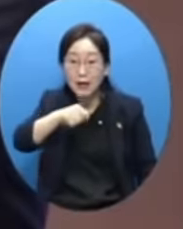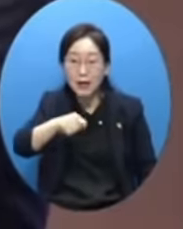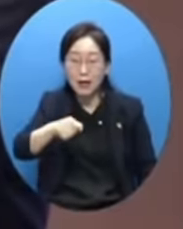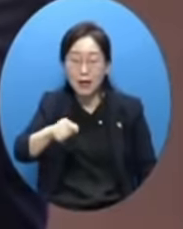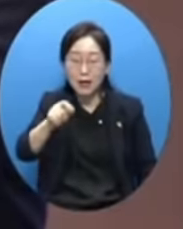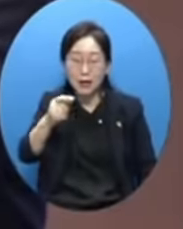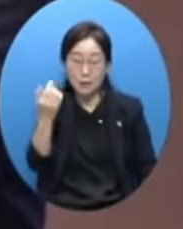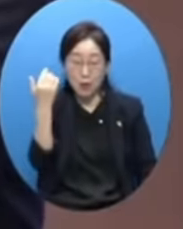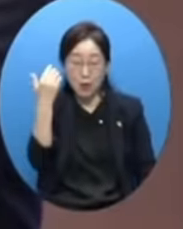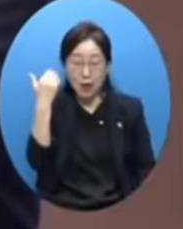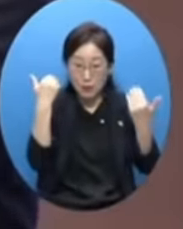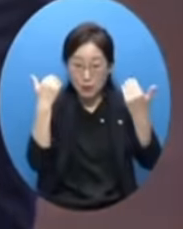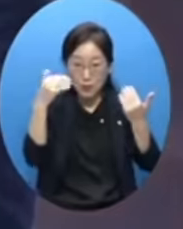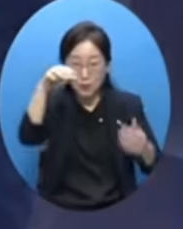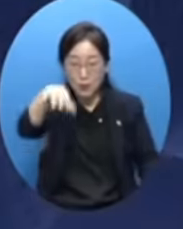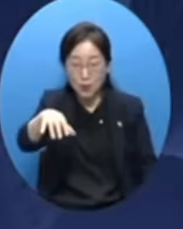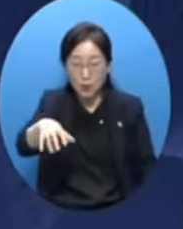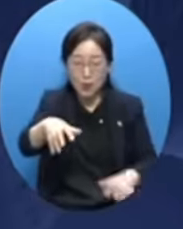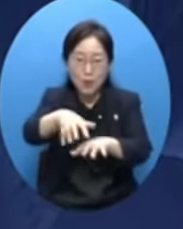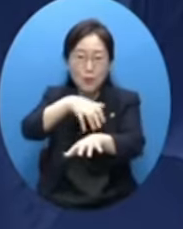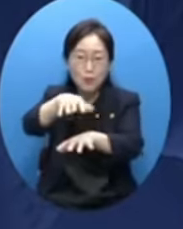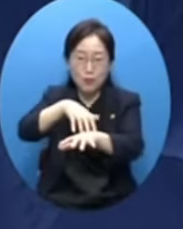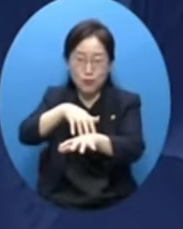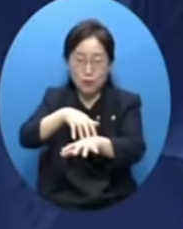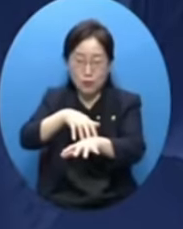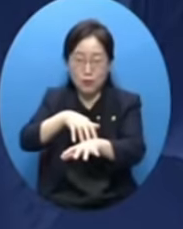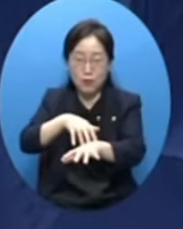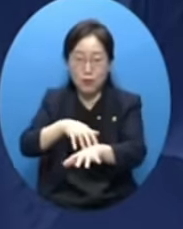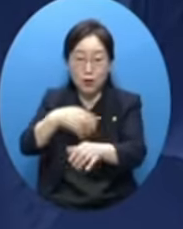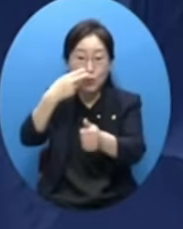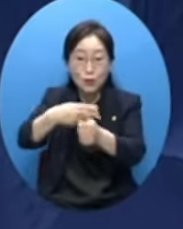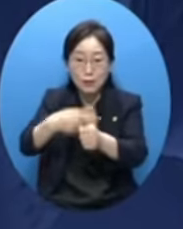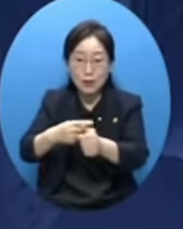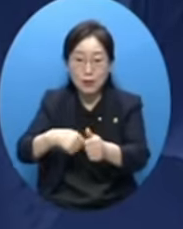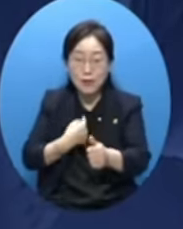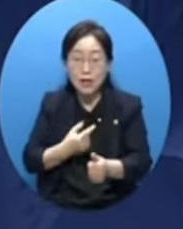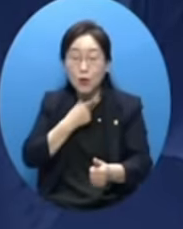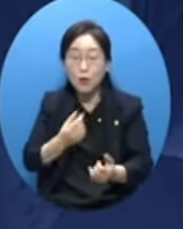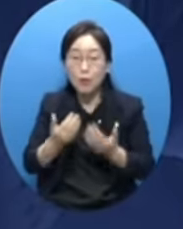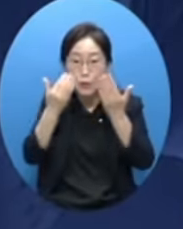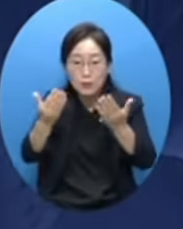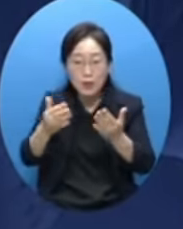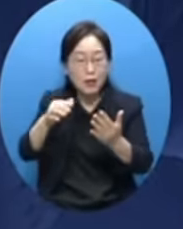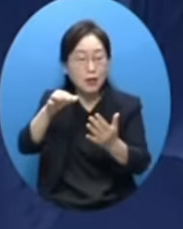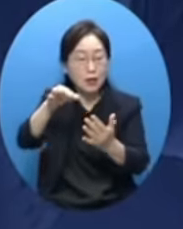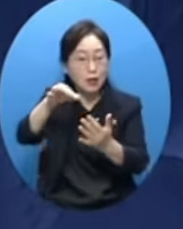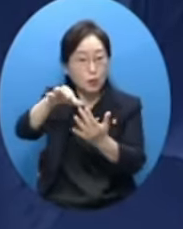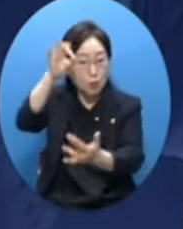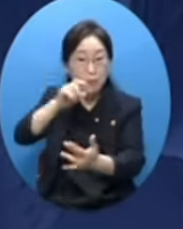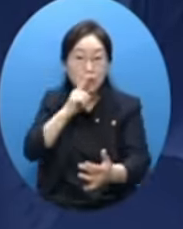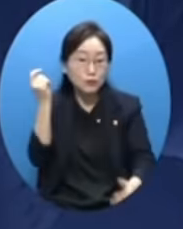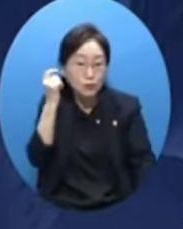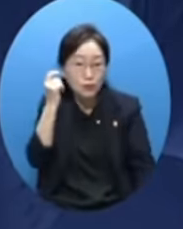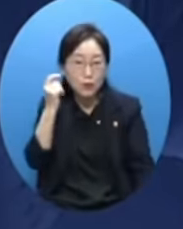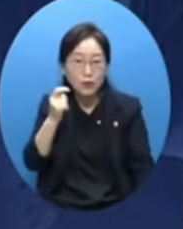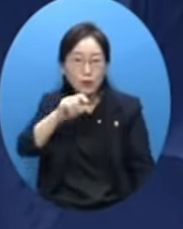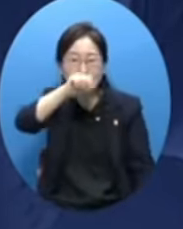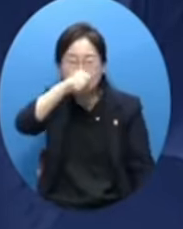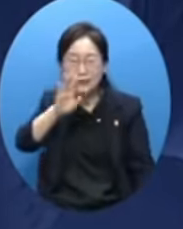밖에서 편물교사 자원봉사자를 뽑는다고 하는 것입니다. 아프리카의 최빈국 중에 하나인 이